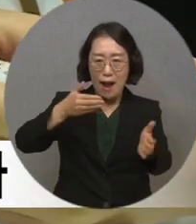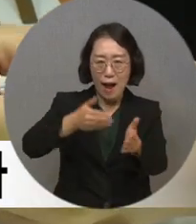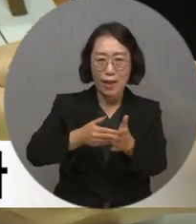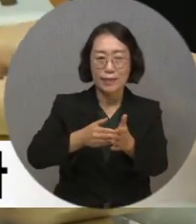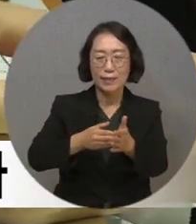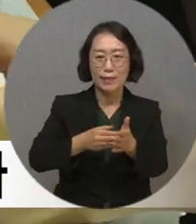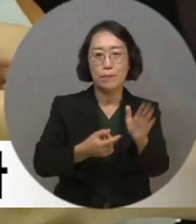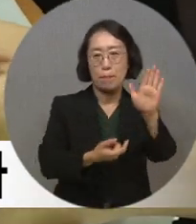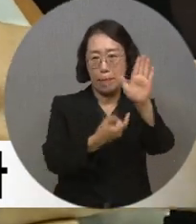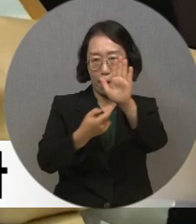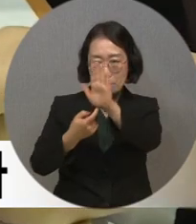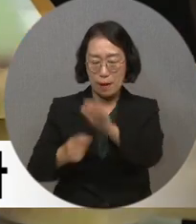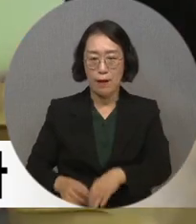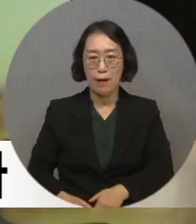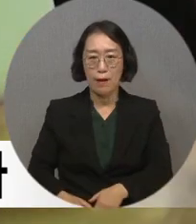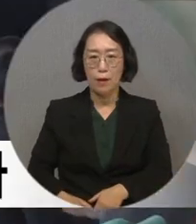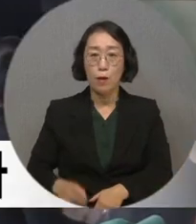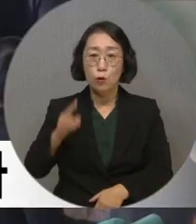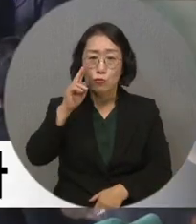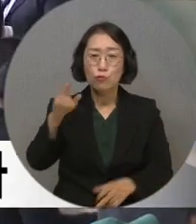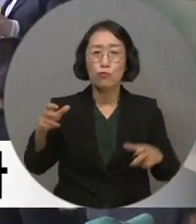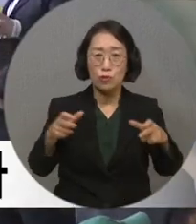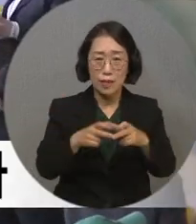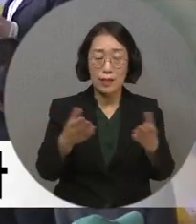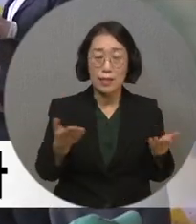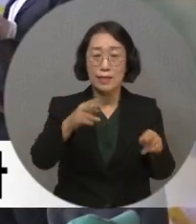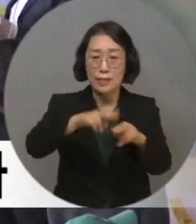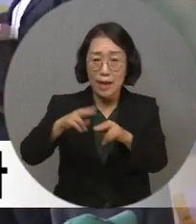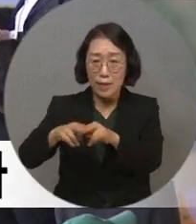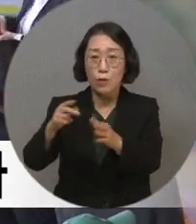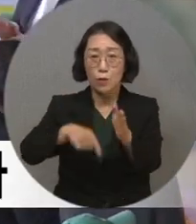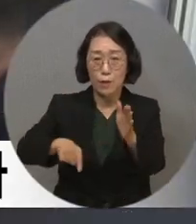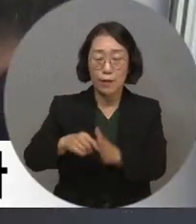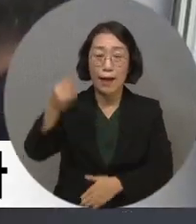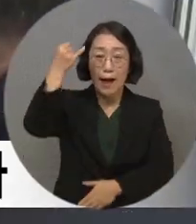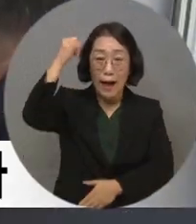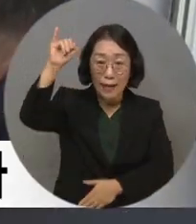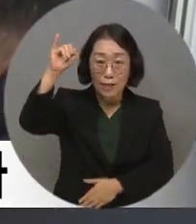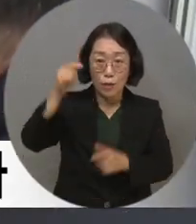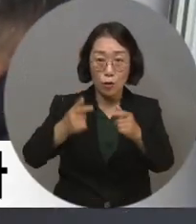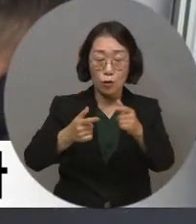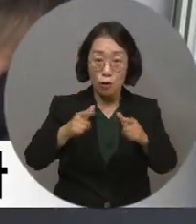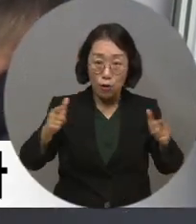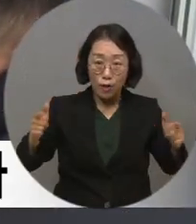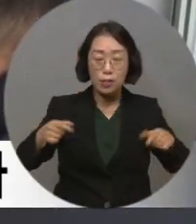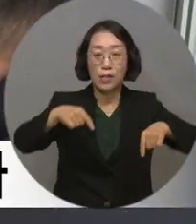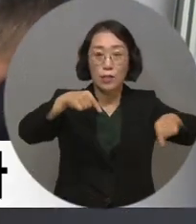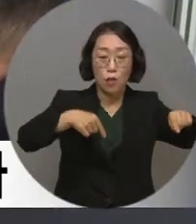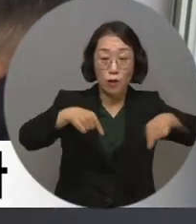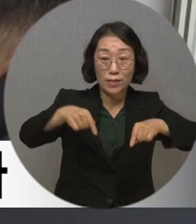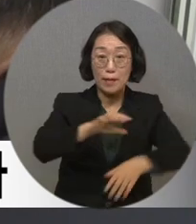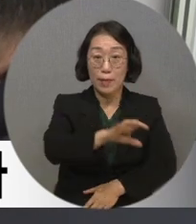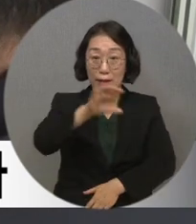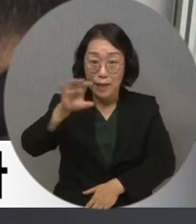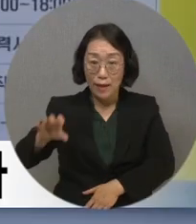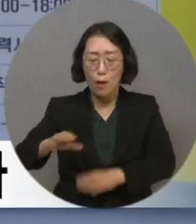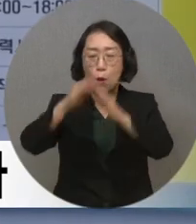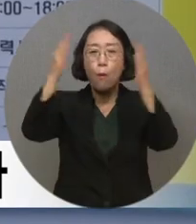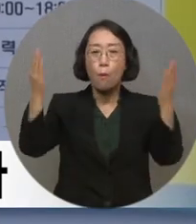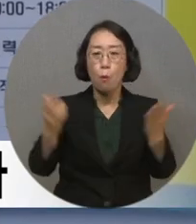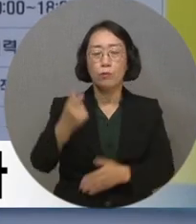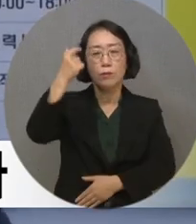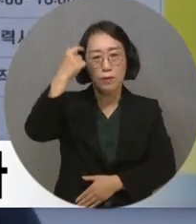회째를 맞는 공모전은 중증 장애인의 일자리 확대와 관련된 아이디어를 실제 정책으로 반영해 국민 모두가